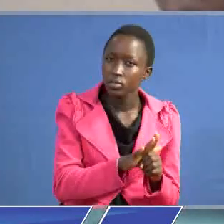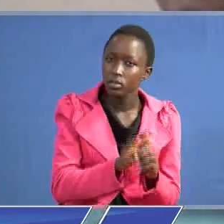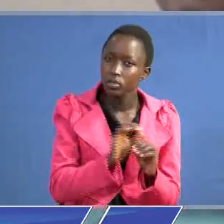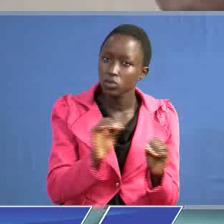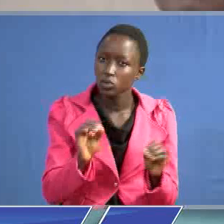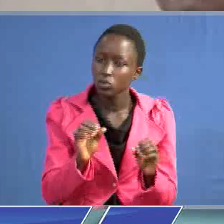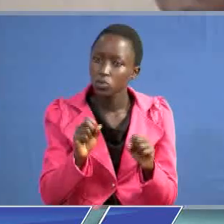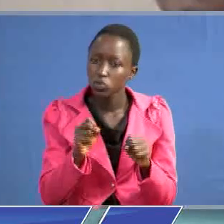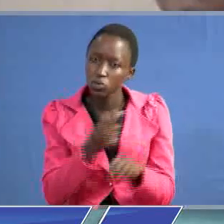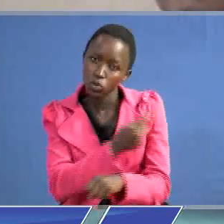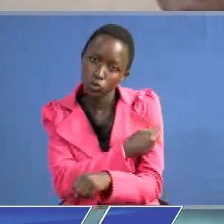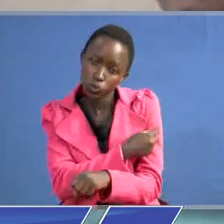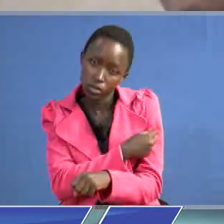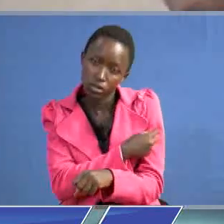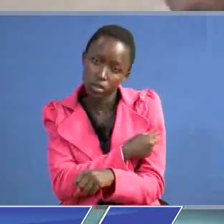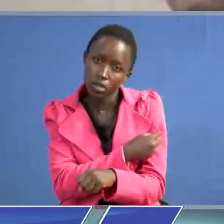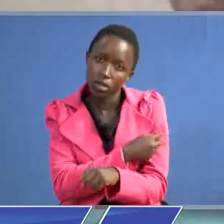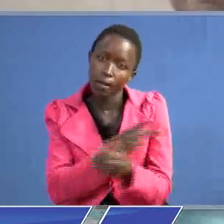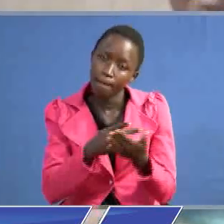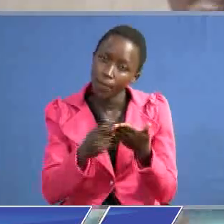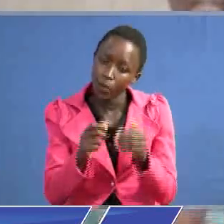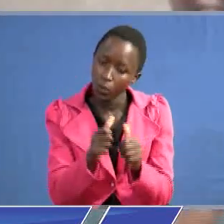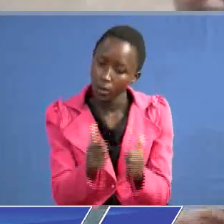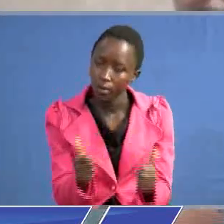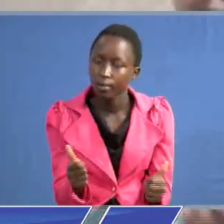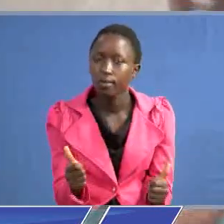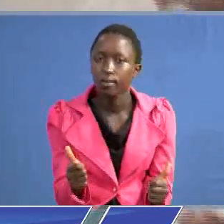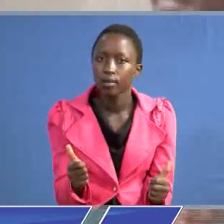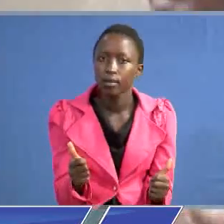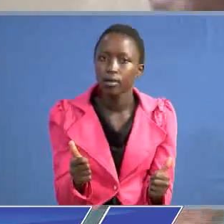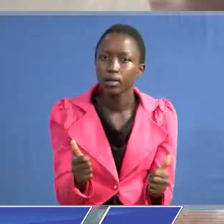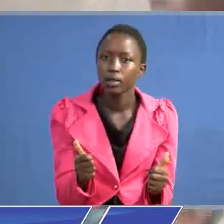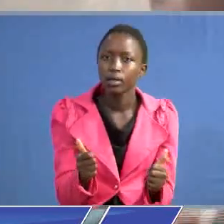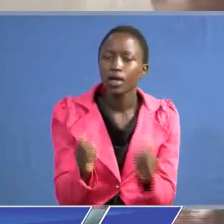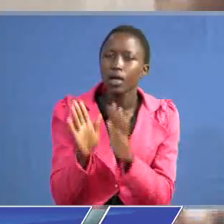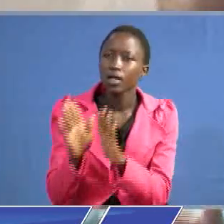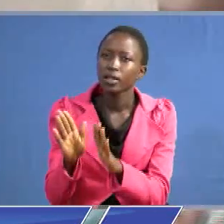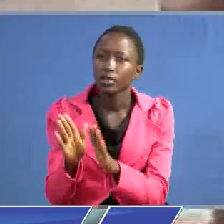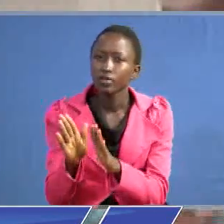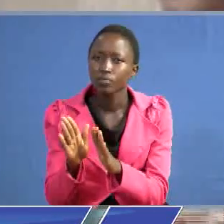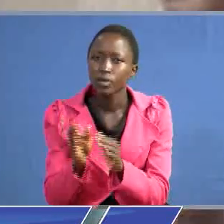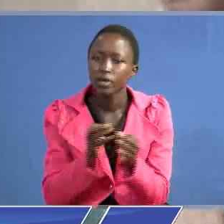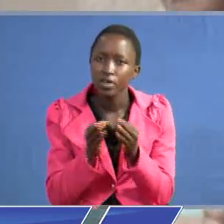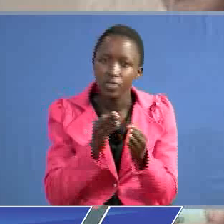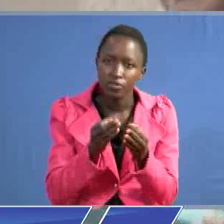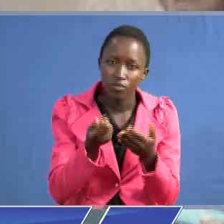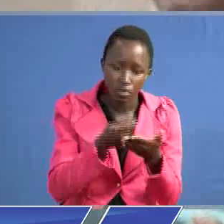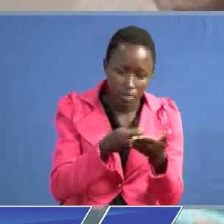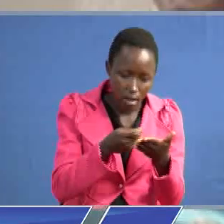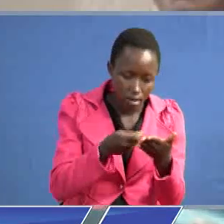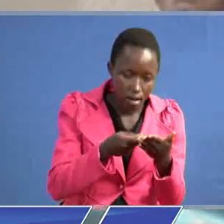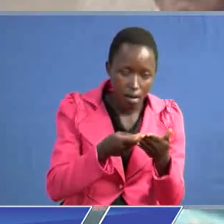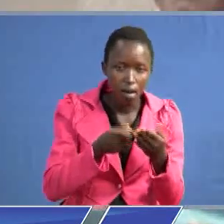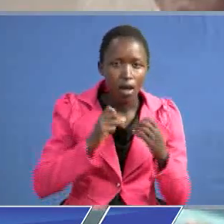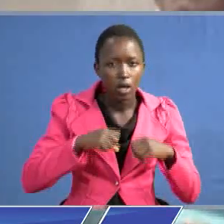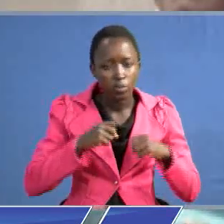Yuwatibu watu wetu hawa. Mualipia mshahara vizuri. Mwache kelele hii. Mkama mmesign agreement, unapiga kelele ya